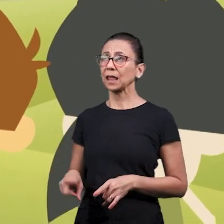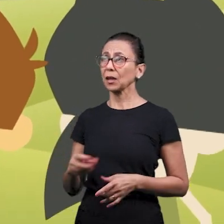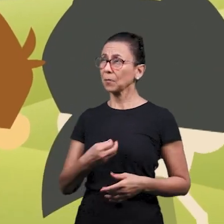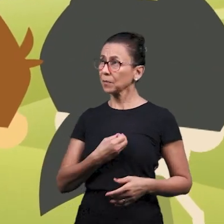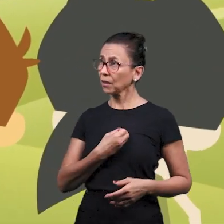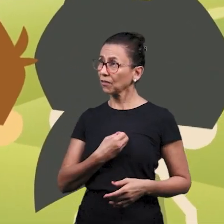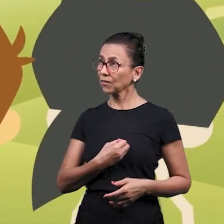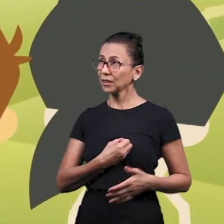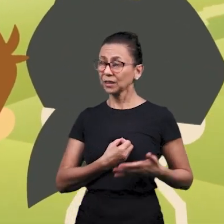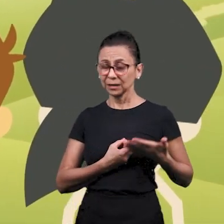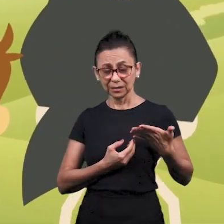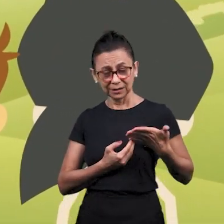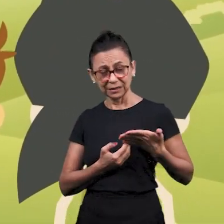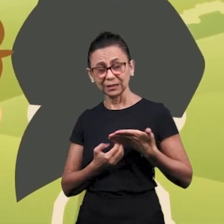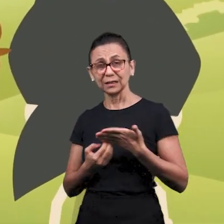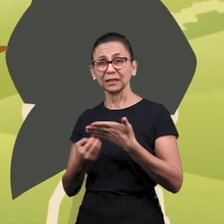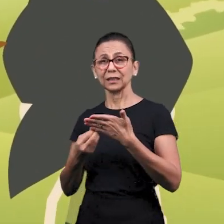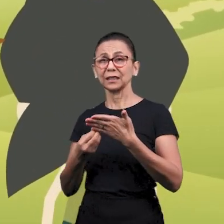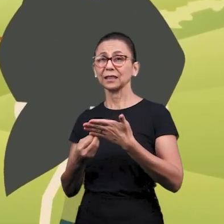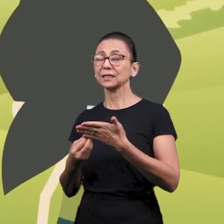Веди меня, Господь,